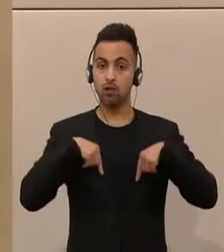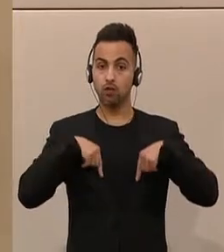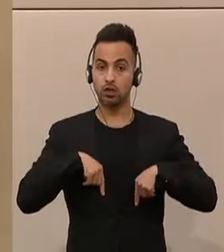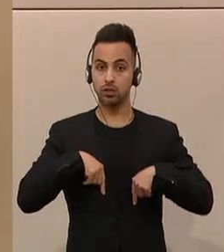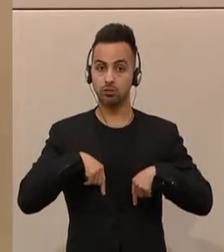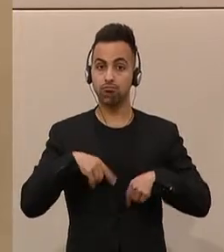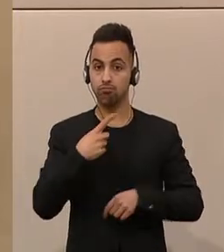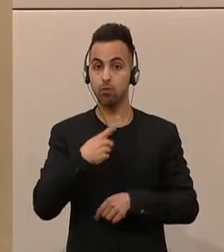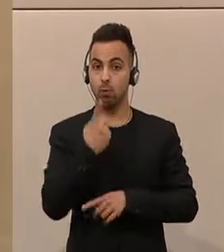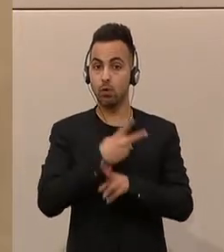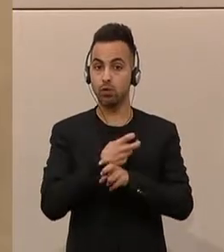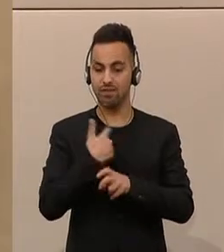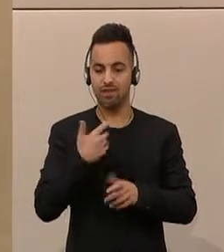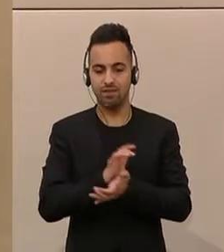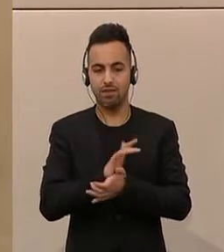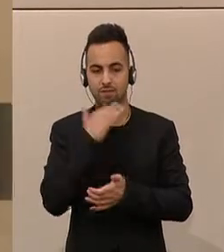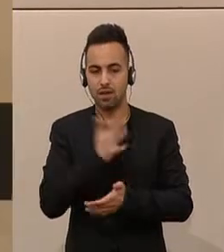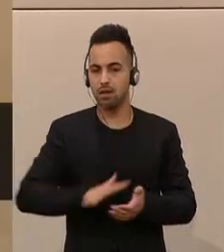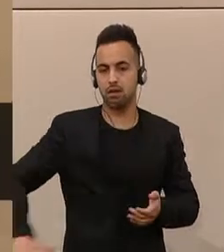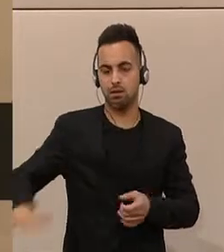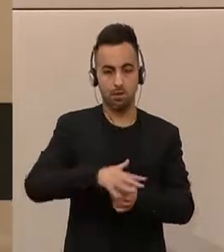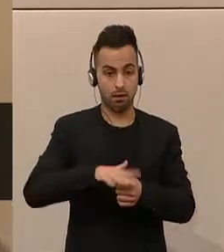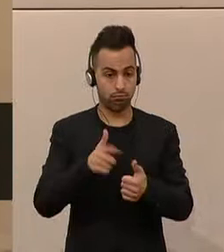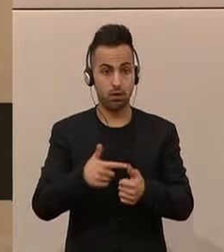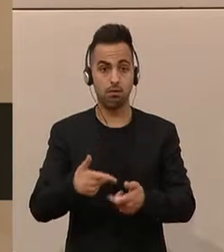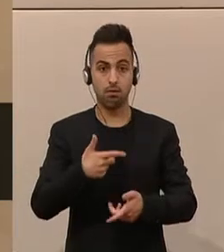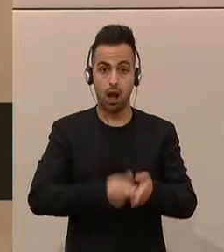Oberösterreich und wir vertreten sehr viele Bereiche. Unter anderem auch Handel,